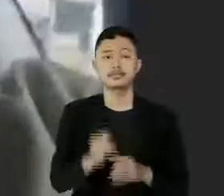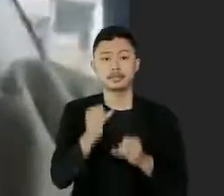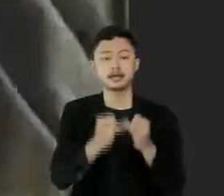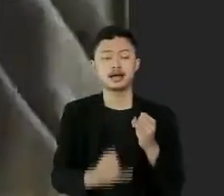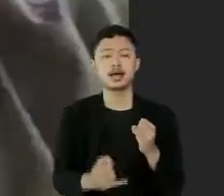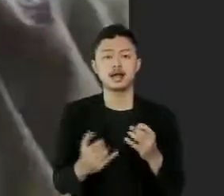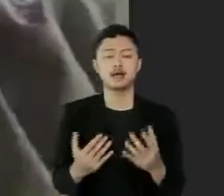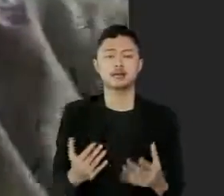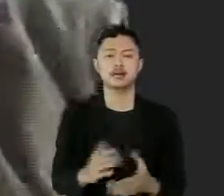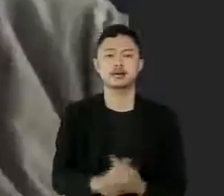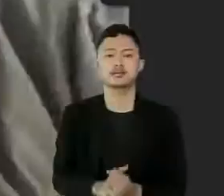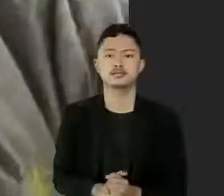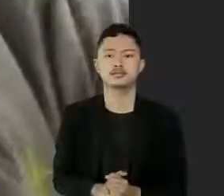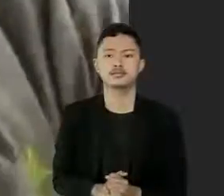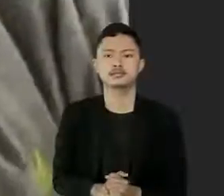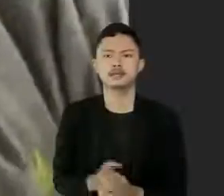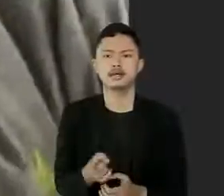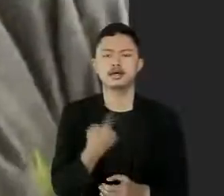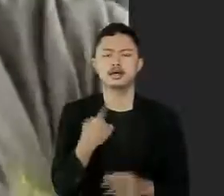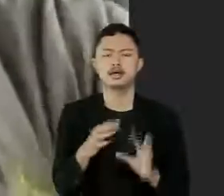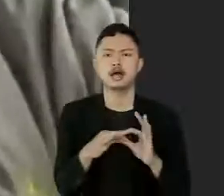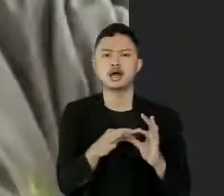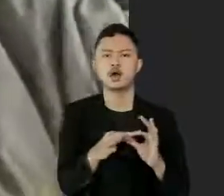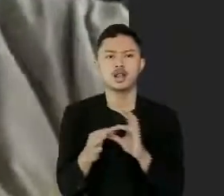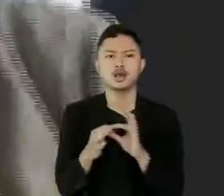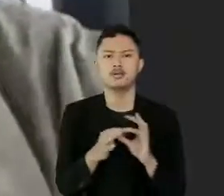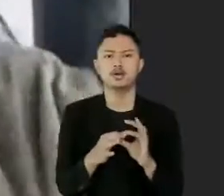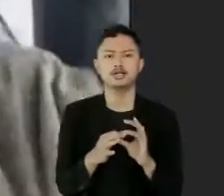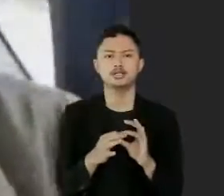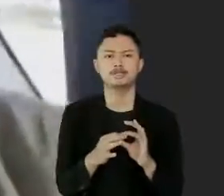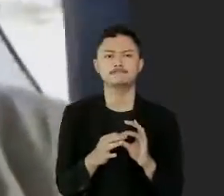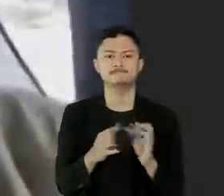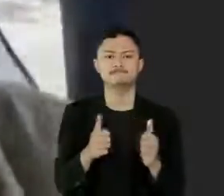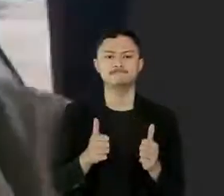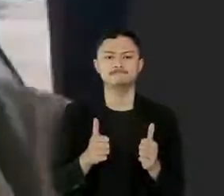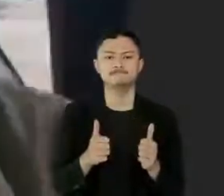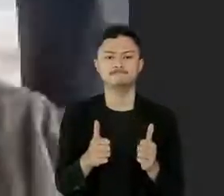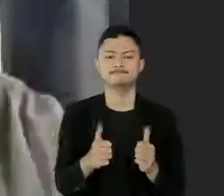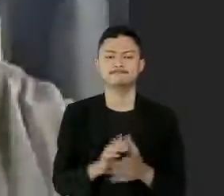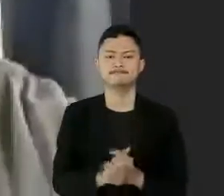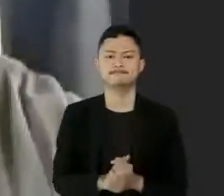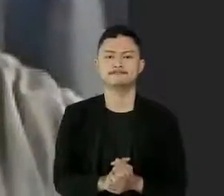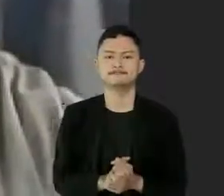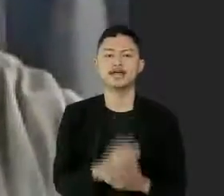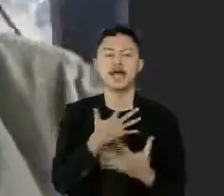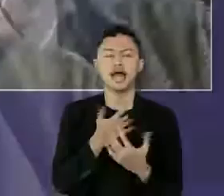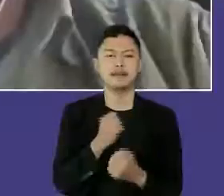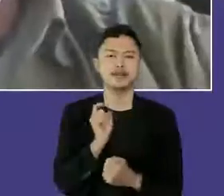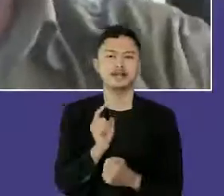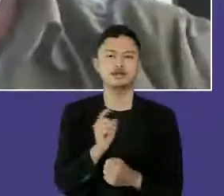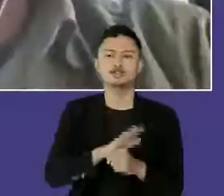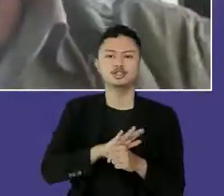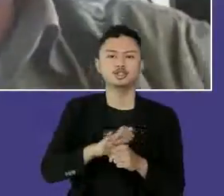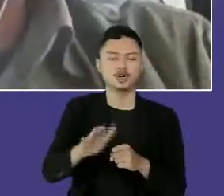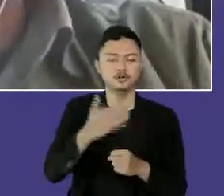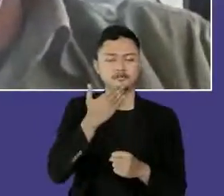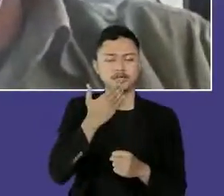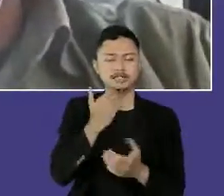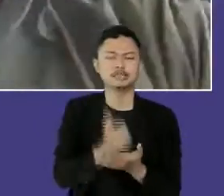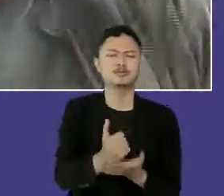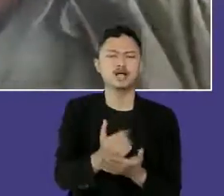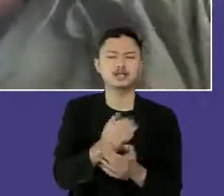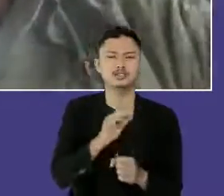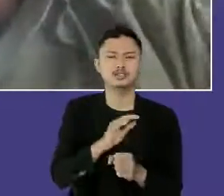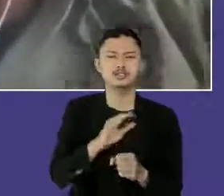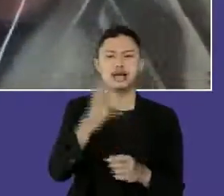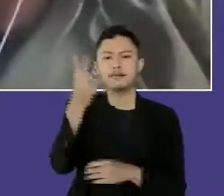terakhir kita bisa berkolaborasi dengan mesra. Mungkin seperti itu, Mas Troy, harapan kami. Cukup sederhana sebenarnya harapan